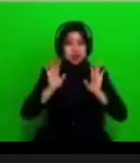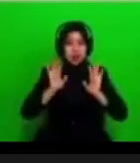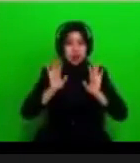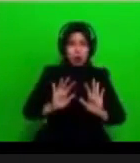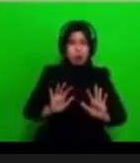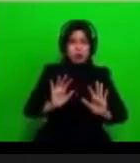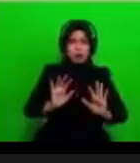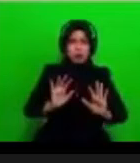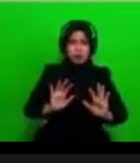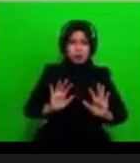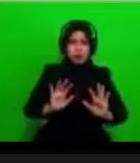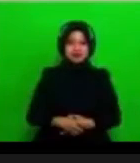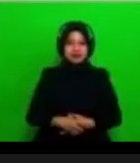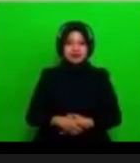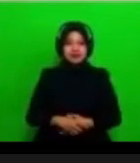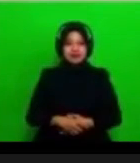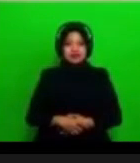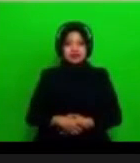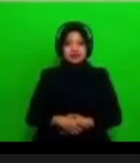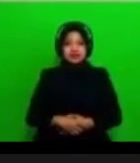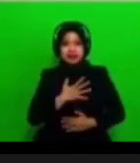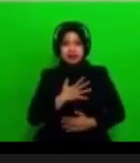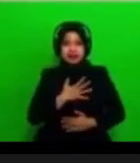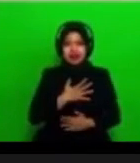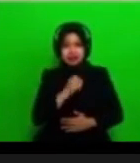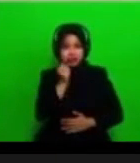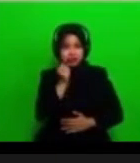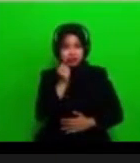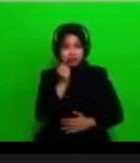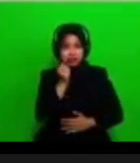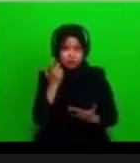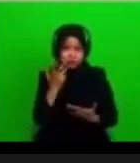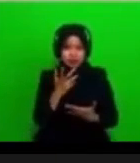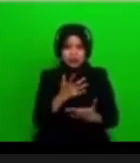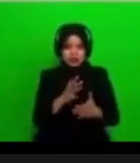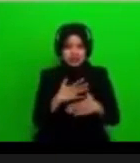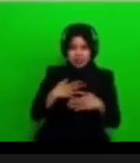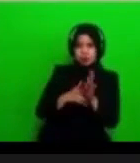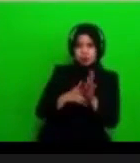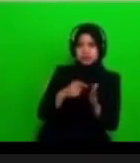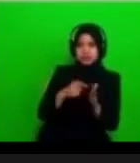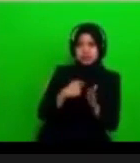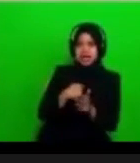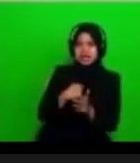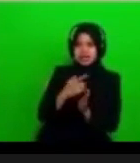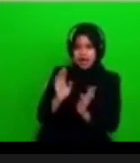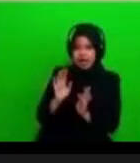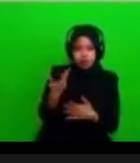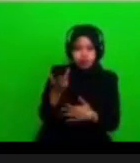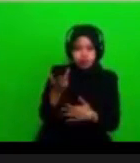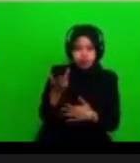Ini dia, kita bersama. Makin deg-degan ibu-ibu. Iya.